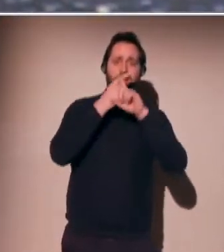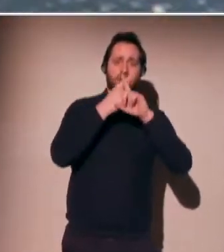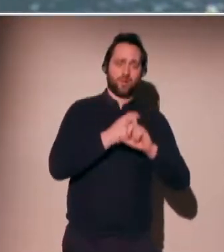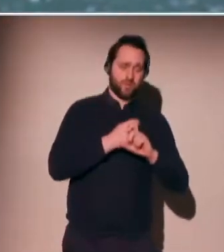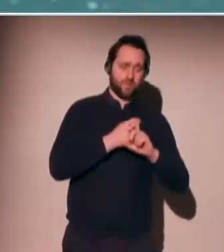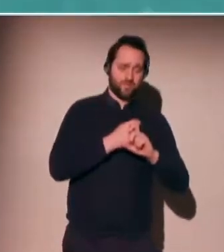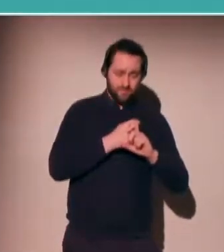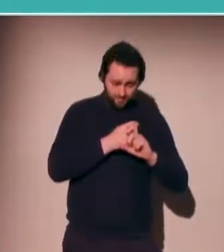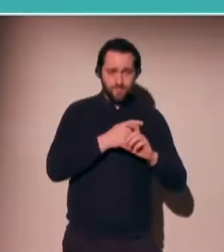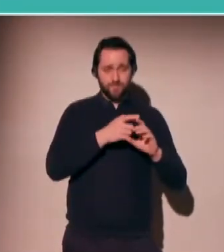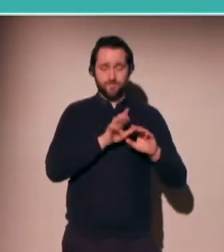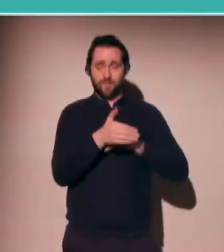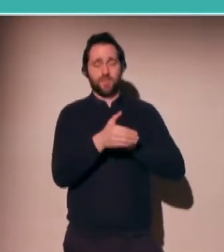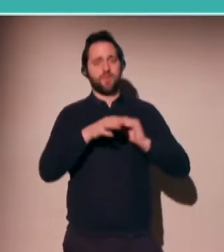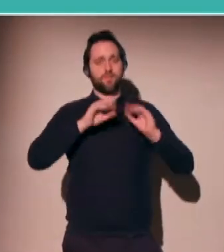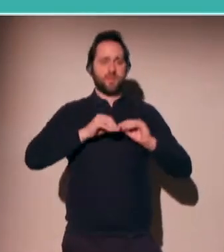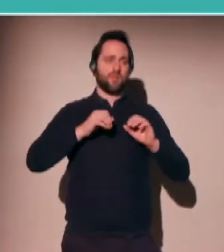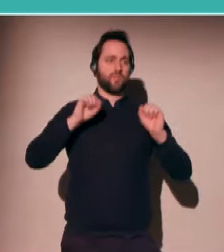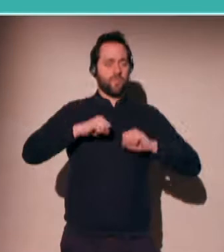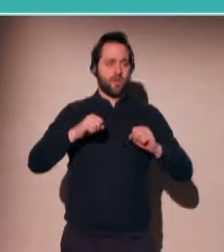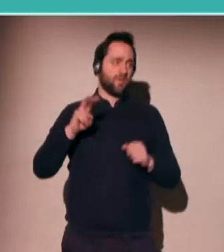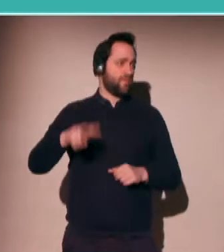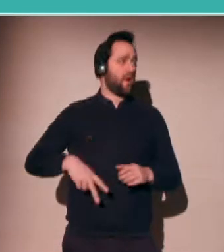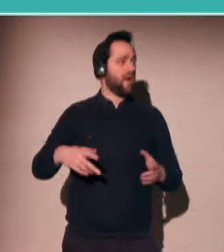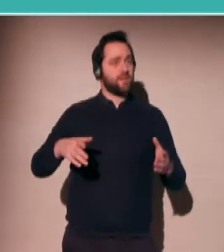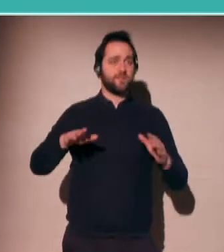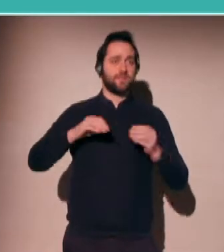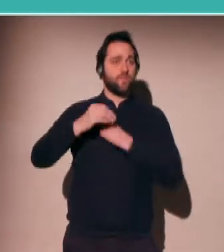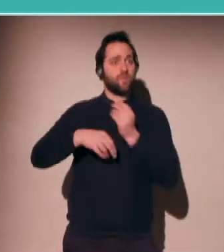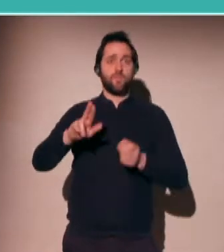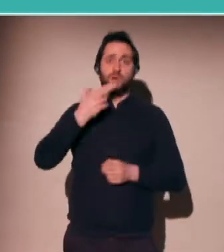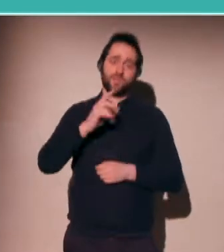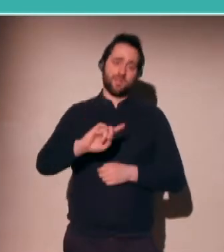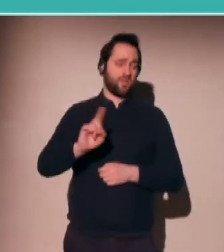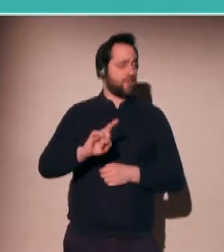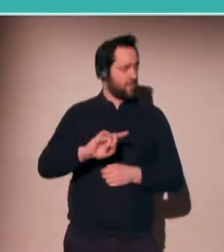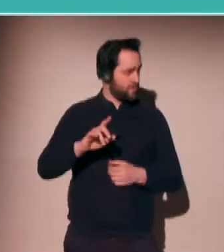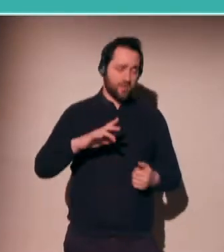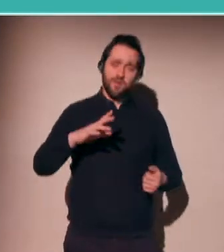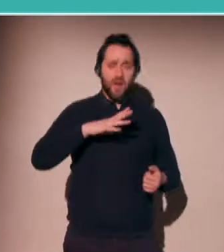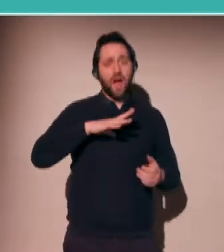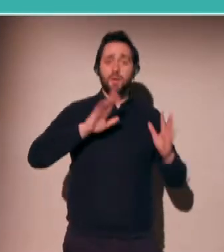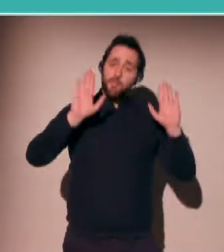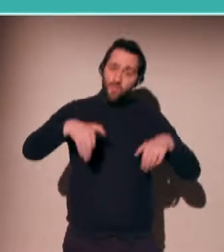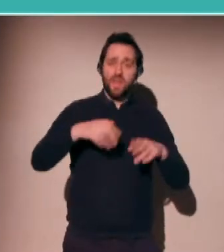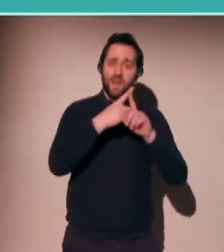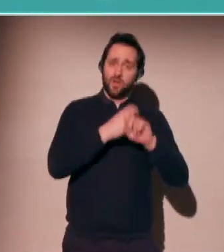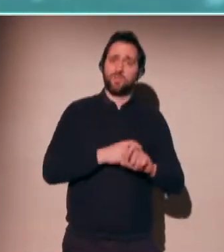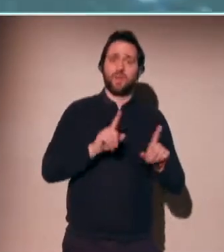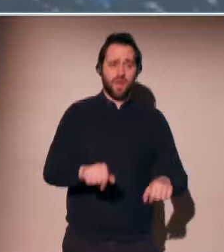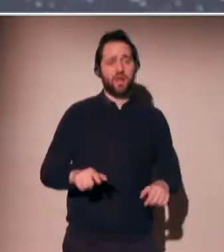pas très bien parce qu'il y a vraiment de très mauvais algorithmes. Je les appelle des armes de destruction mateuse. Ils sont très répandus, ils